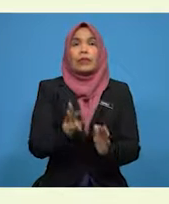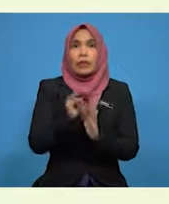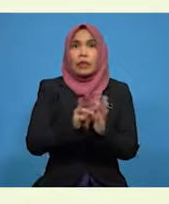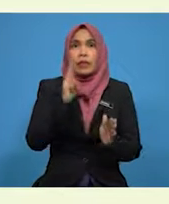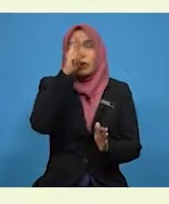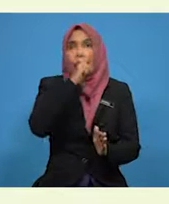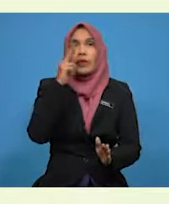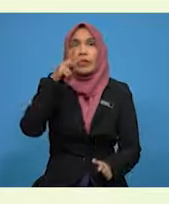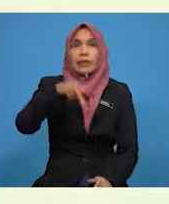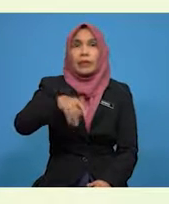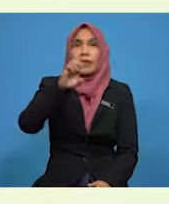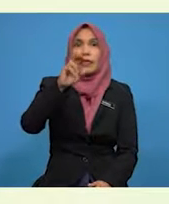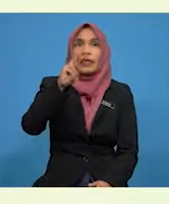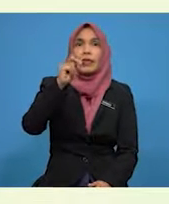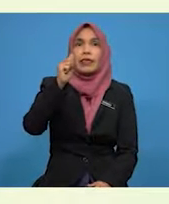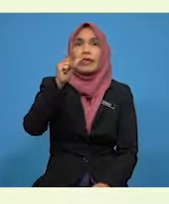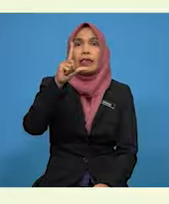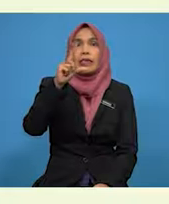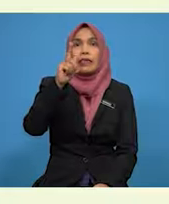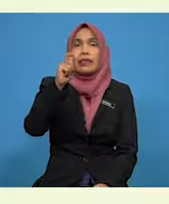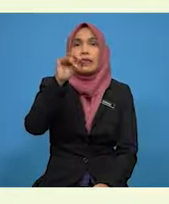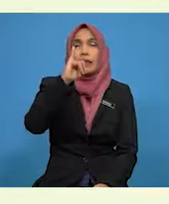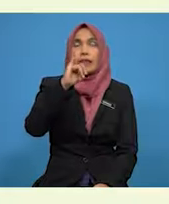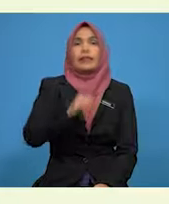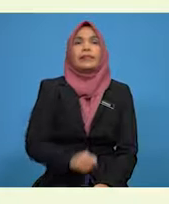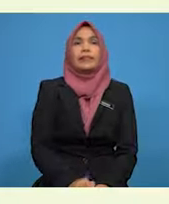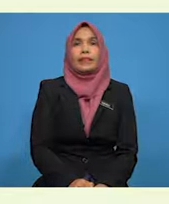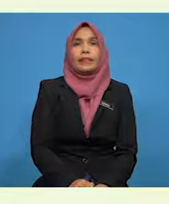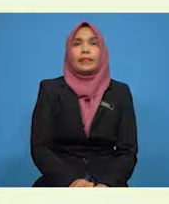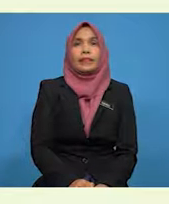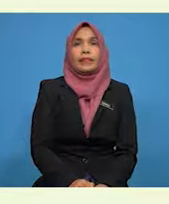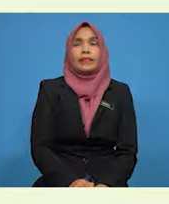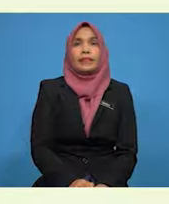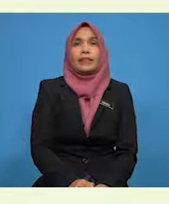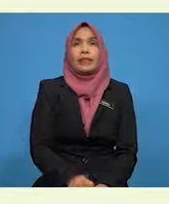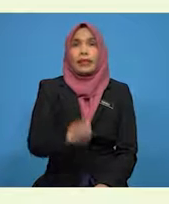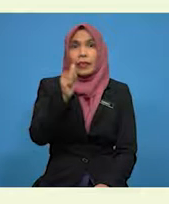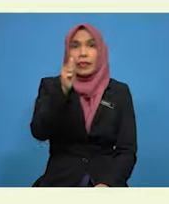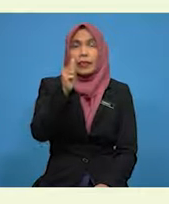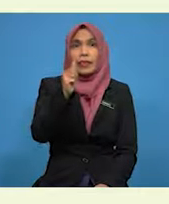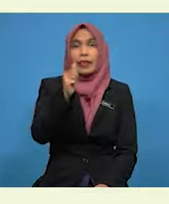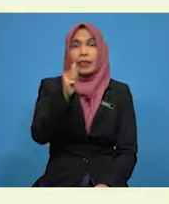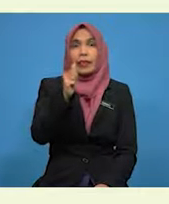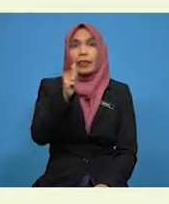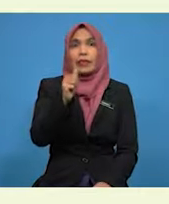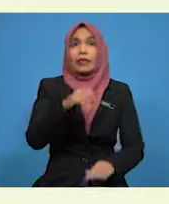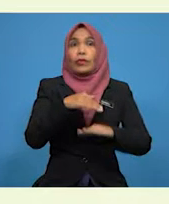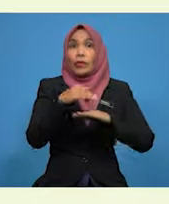Berikut merupakan penalti di bawah Akta Kerja 1955 kecuali